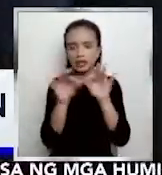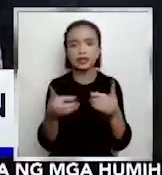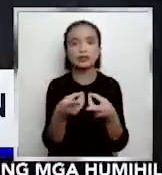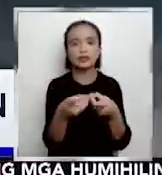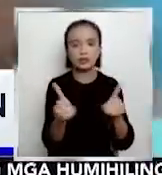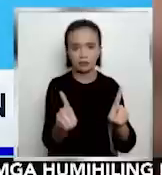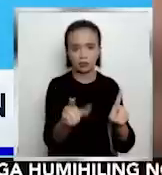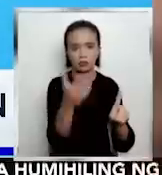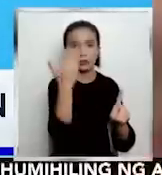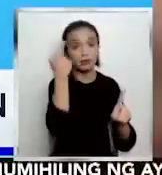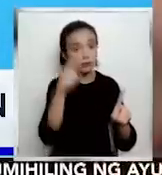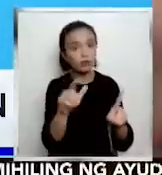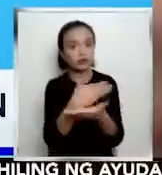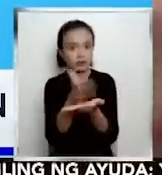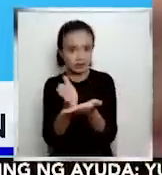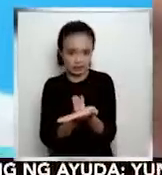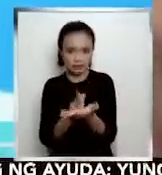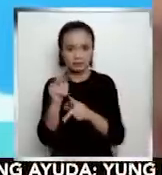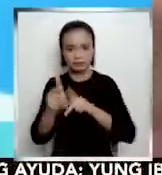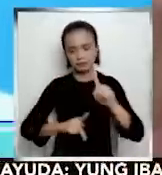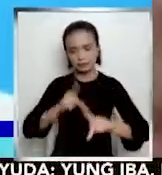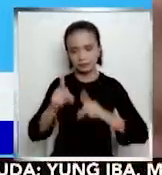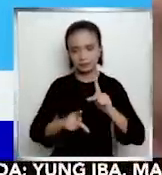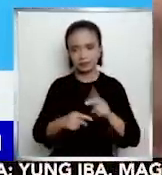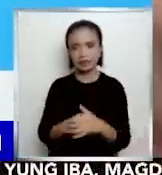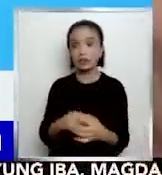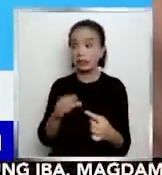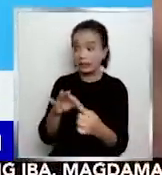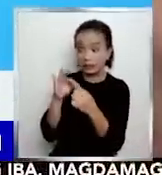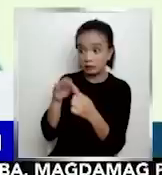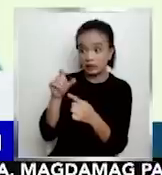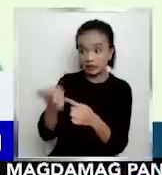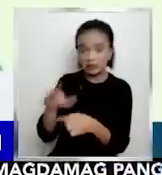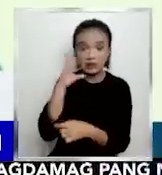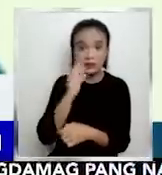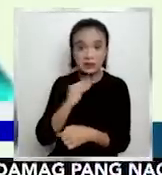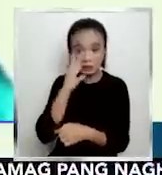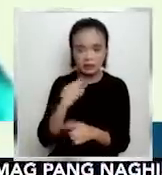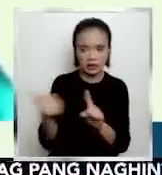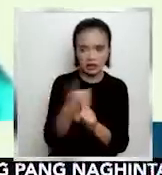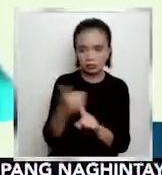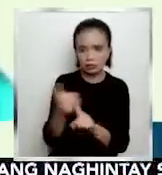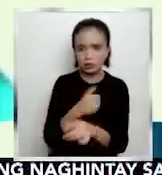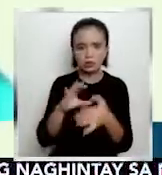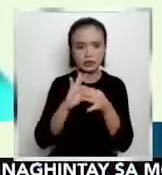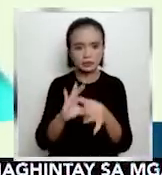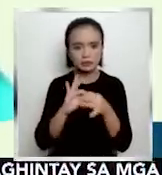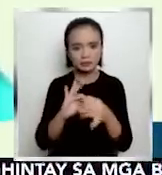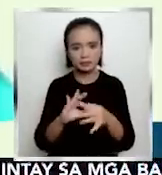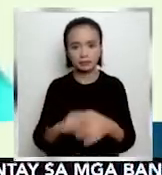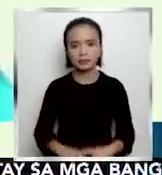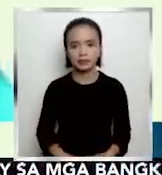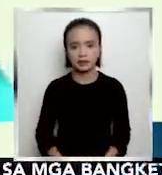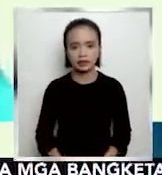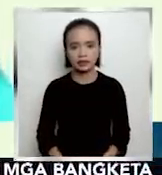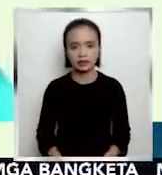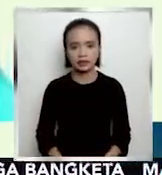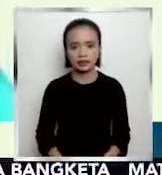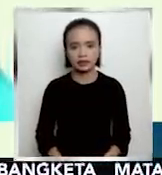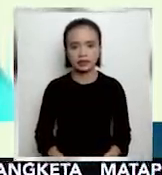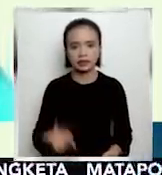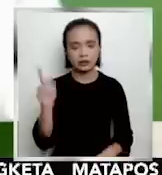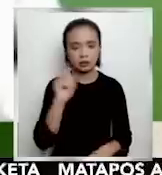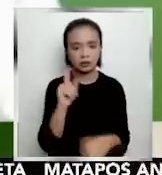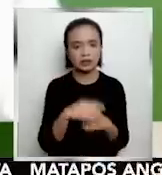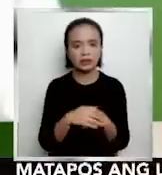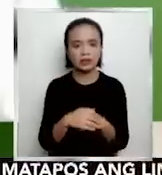ilan. Especially if they are in an abusive relationship. Protect spouses from abuse and willful